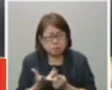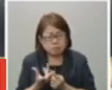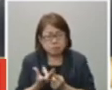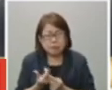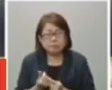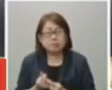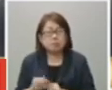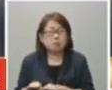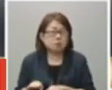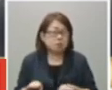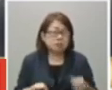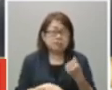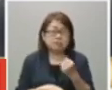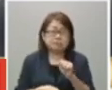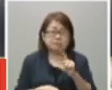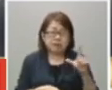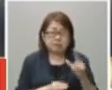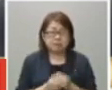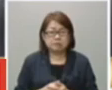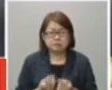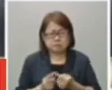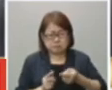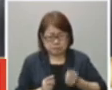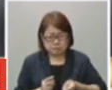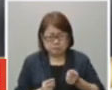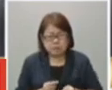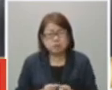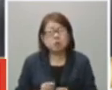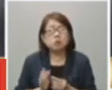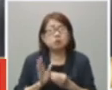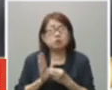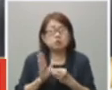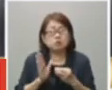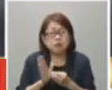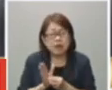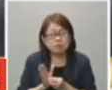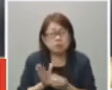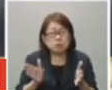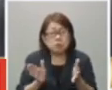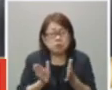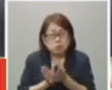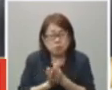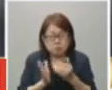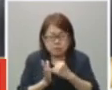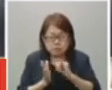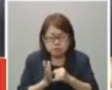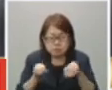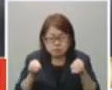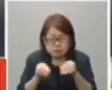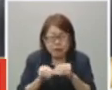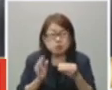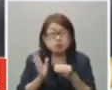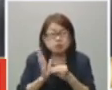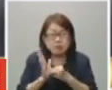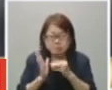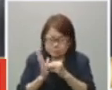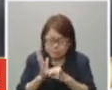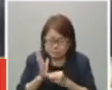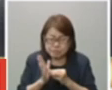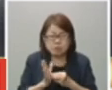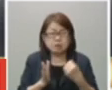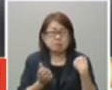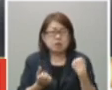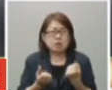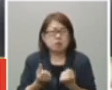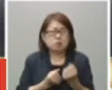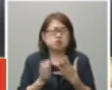ครับโดยปกติกรุงเทพและปริมณฑลของเรานั้นมีปริมาณรถมากกว่าพื้นที่ผิวการจ